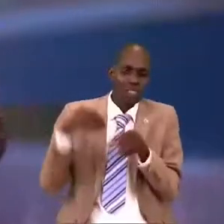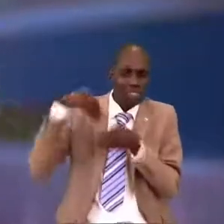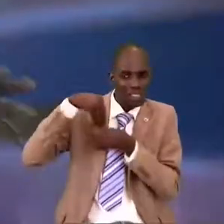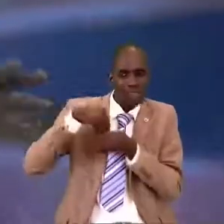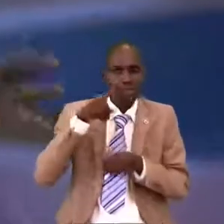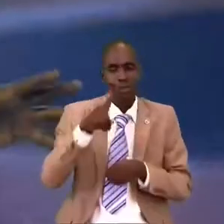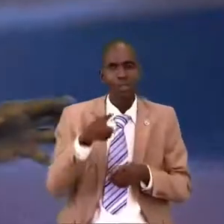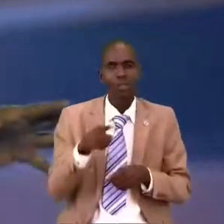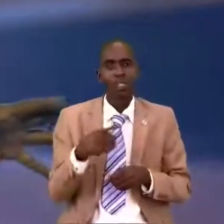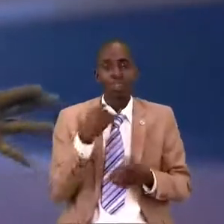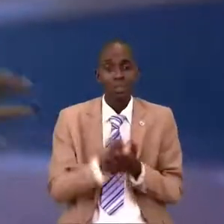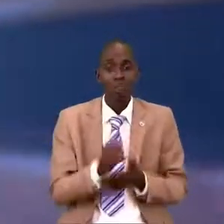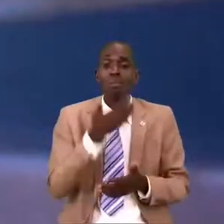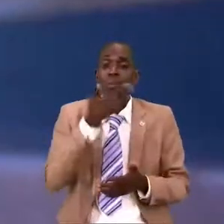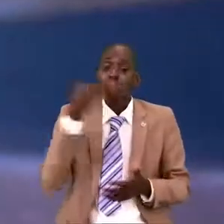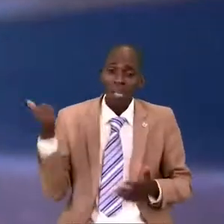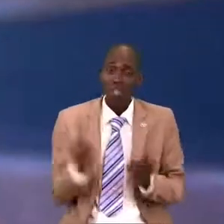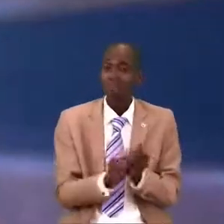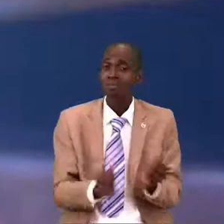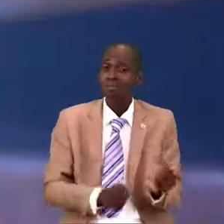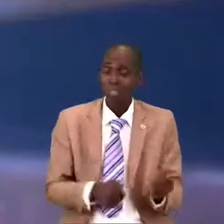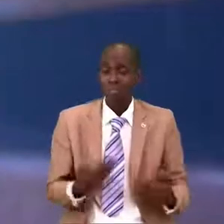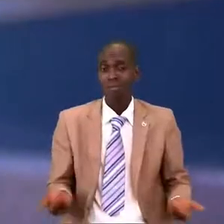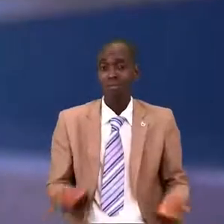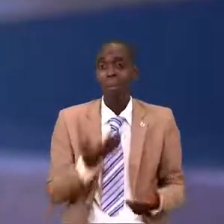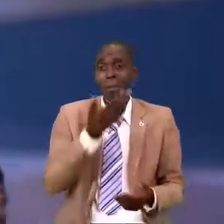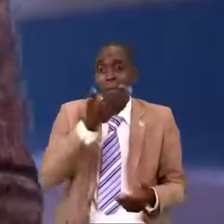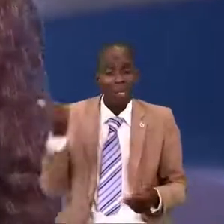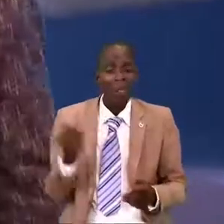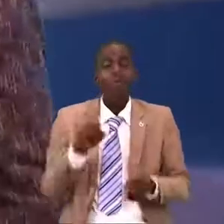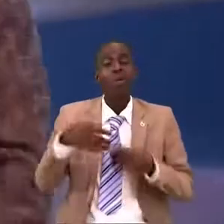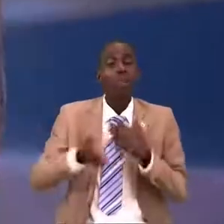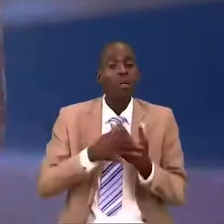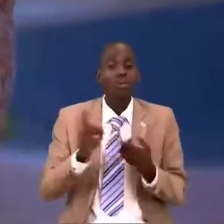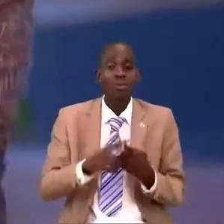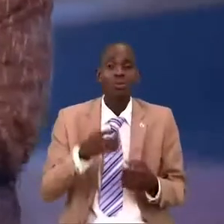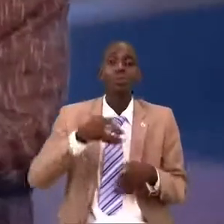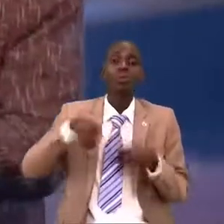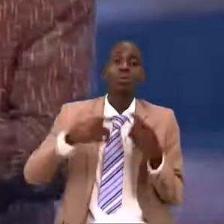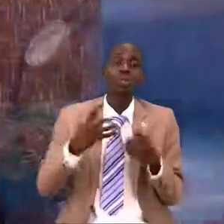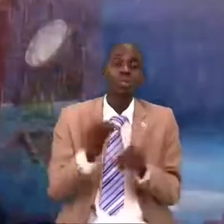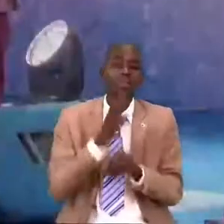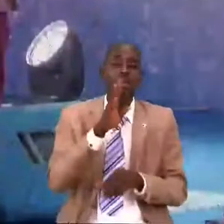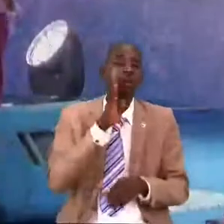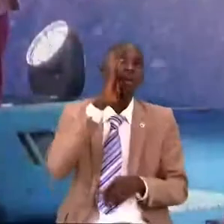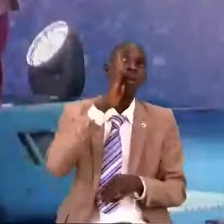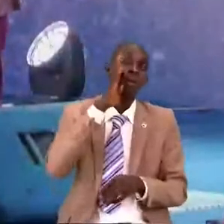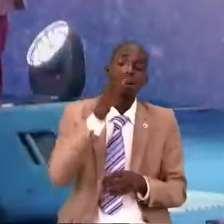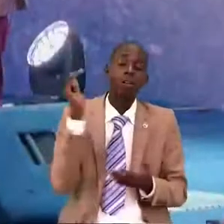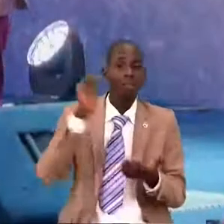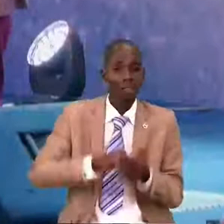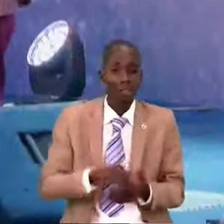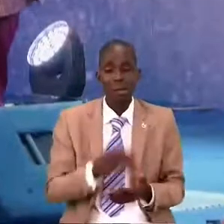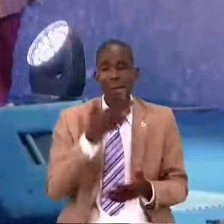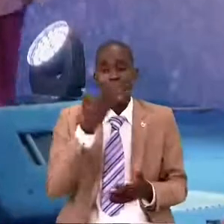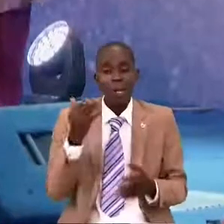ta bouteille d'alcool, qui dit reprends ta cigarette, ton marijuana encore. Cet ennemi intérieur, il veut